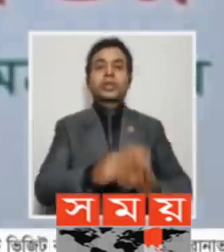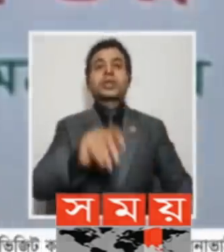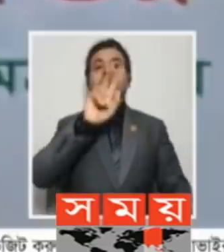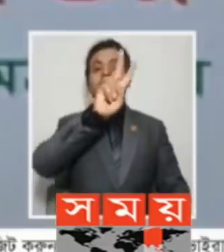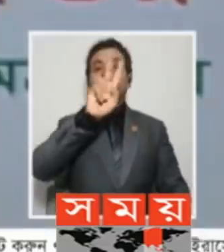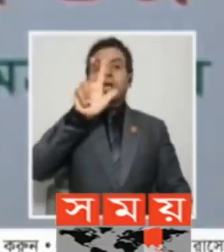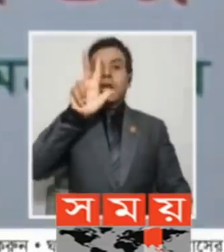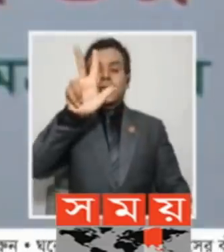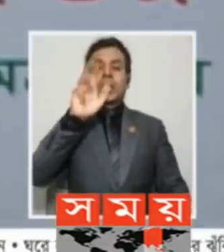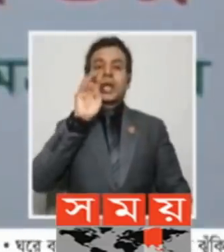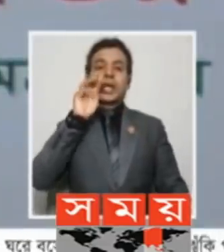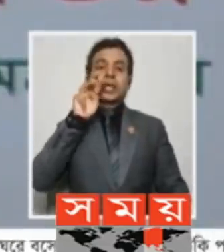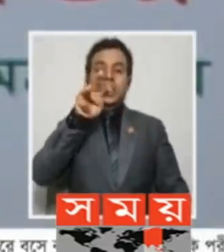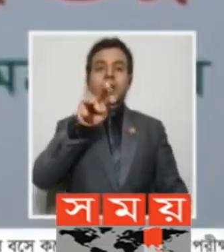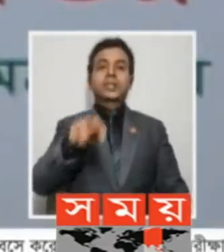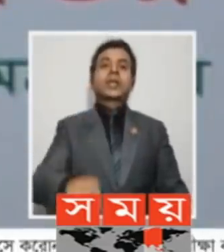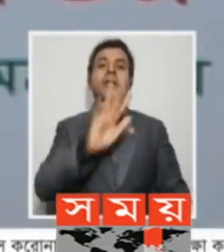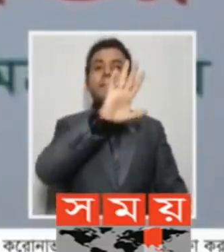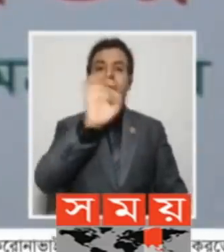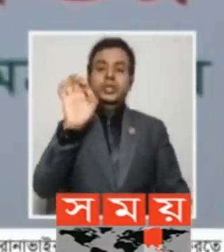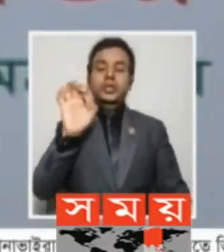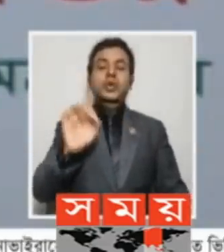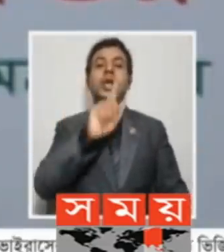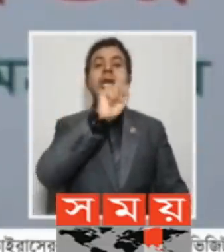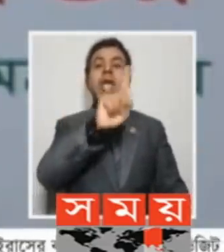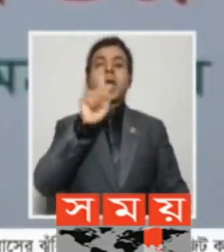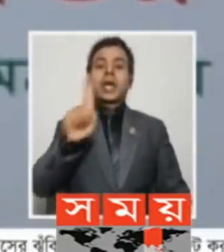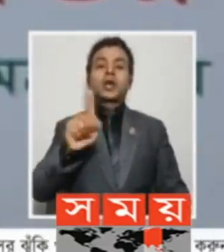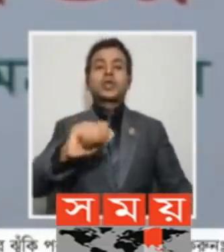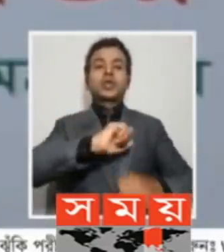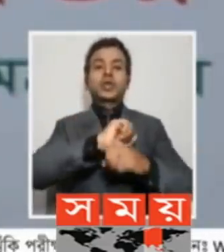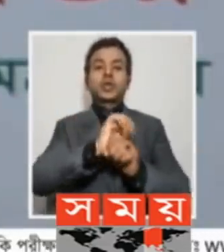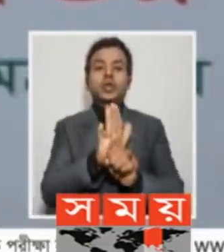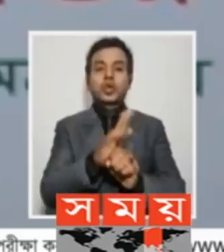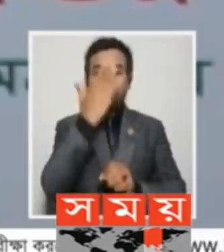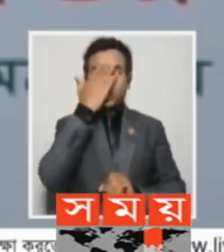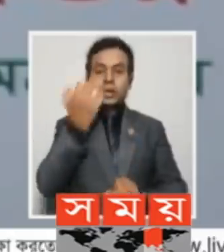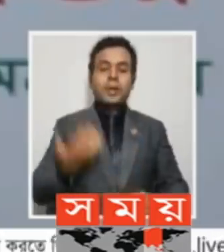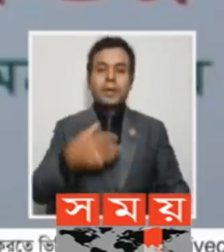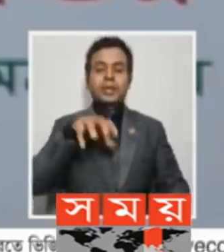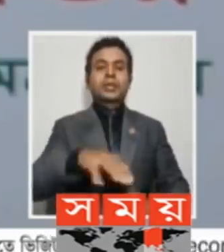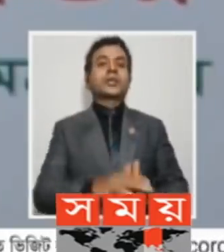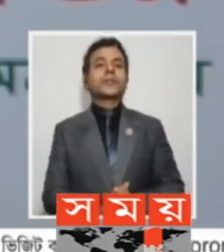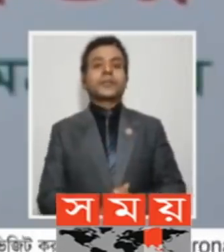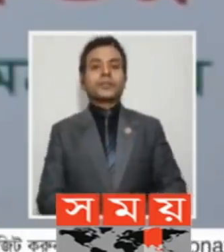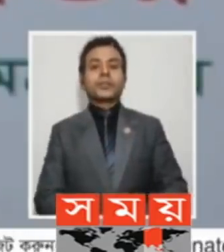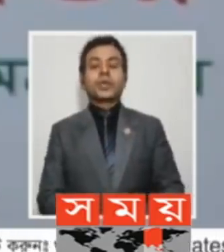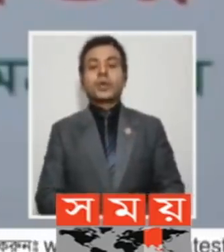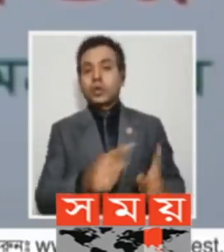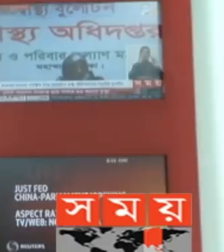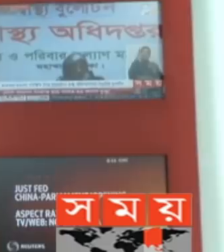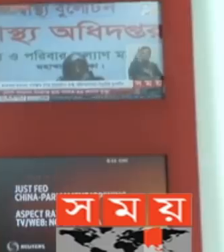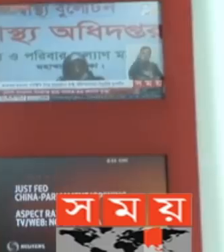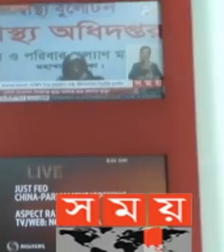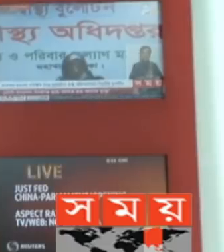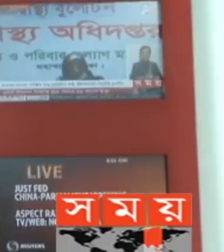28,511 জন শনাক্ত হয়েছেন। গত 24 ঘন্টায় মৃত্যুবরণ করেছেন 22 জন এবং এ পর্যন্ত মৃত্যুবরণ